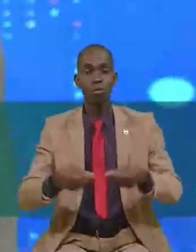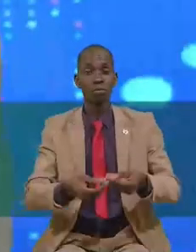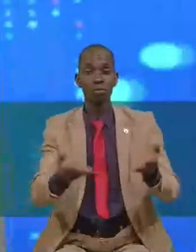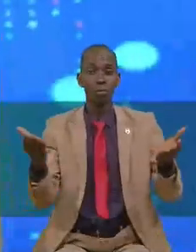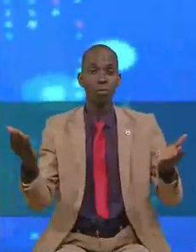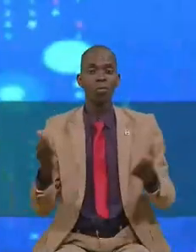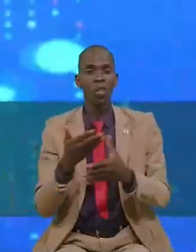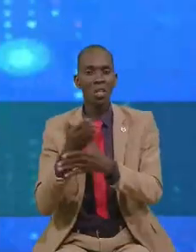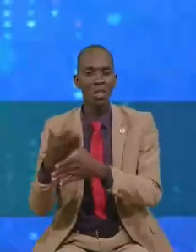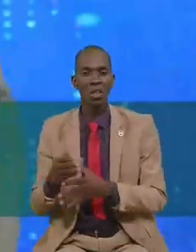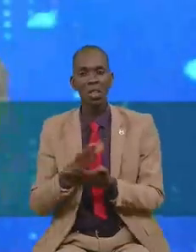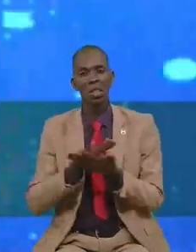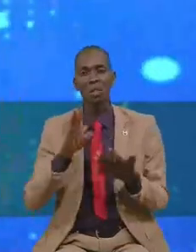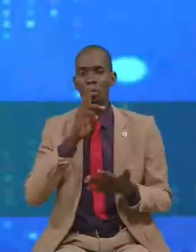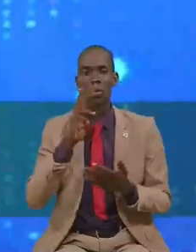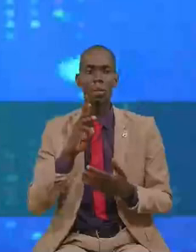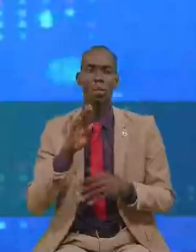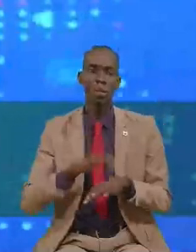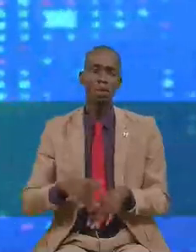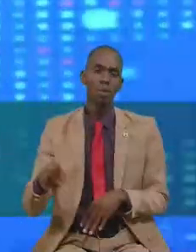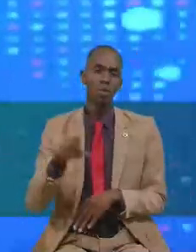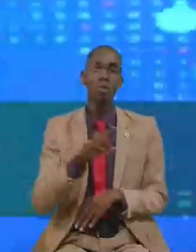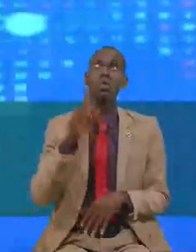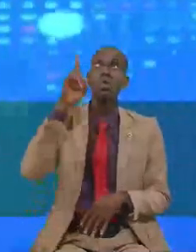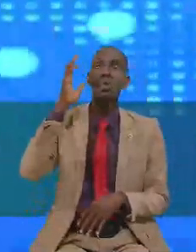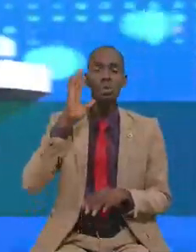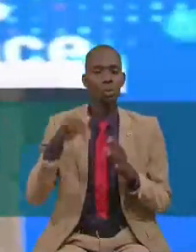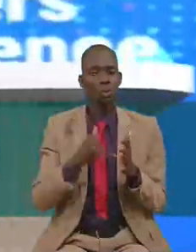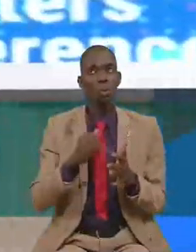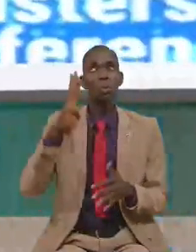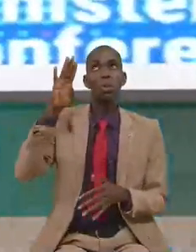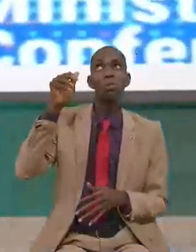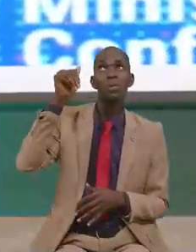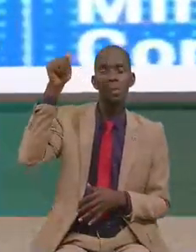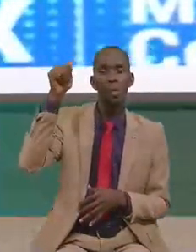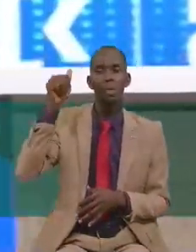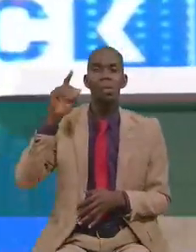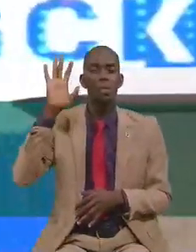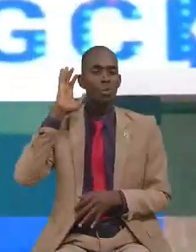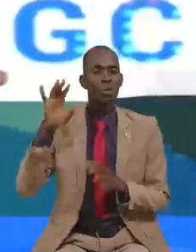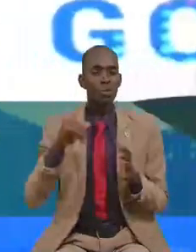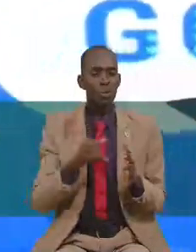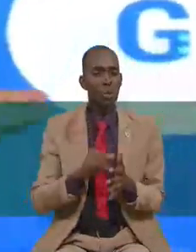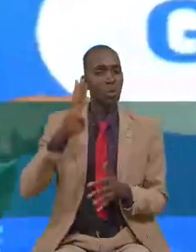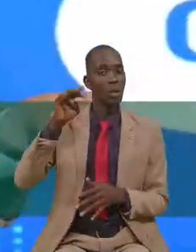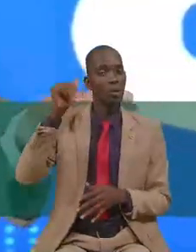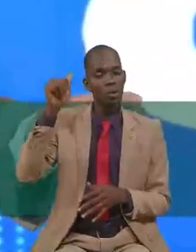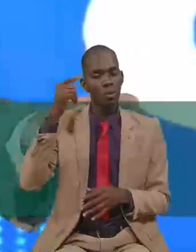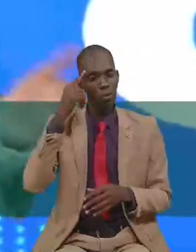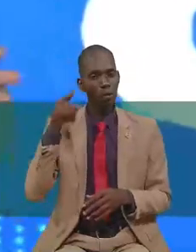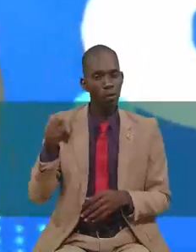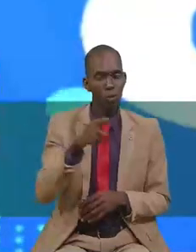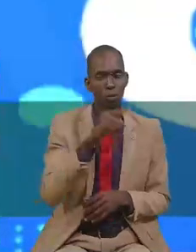Il dit qu'il le fera lui-même. Il le fera pour Ézéchiel. Il le fera pour la nation d'Israël. Il le fera